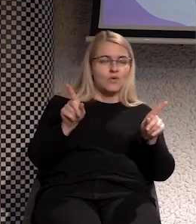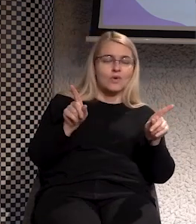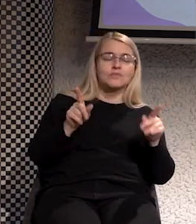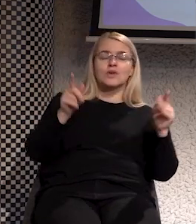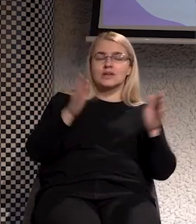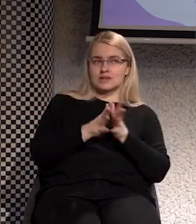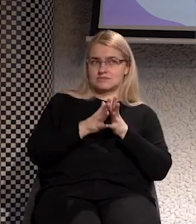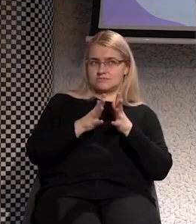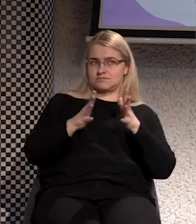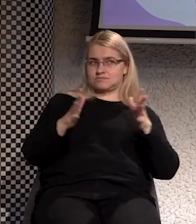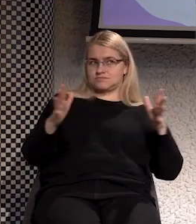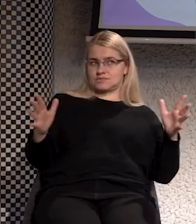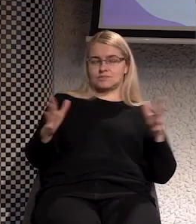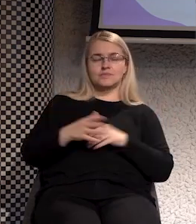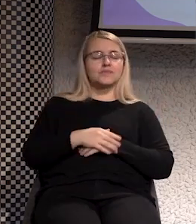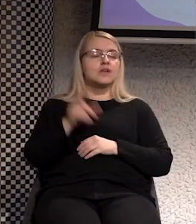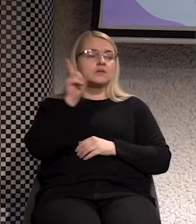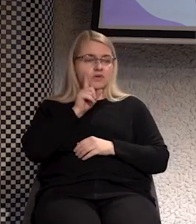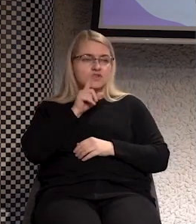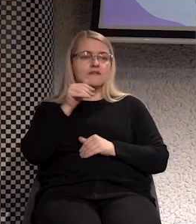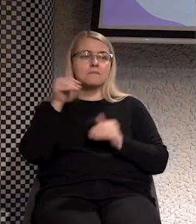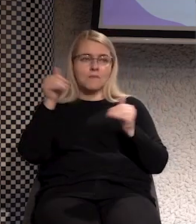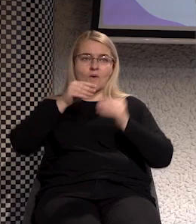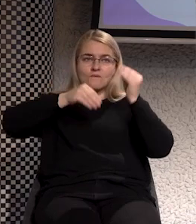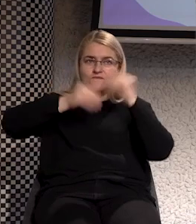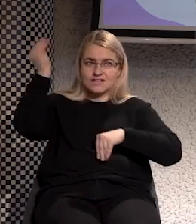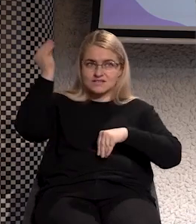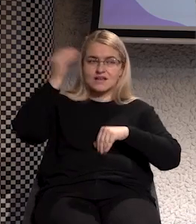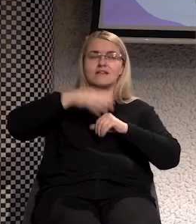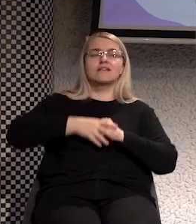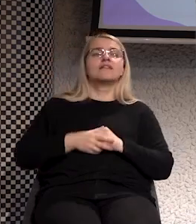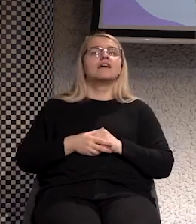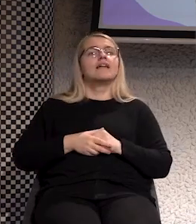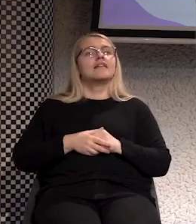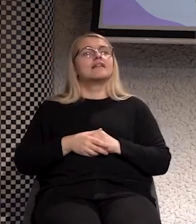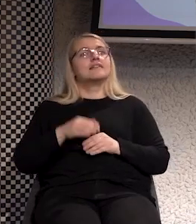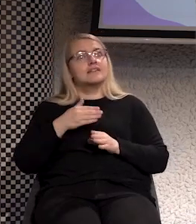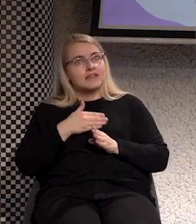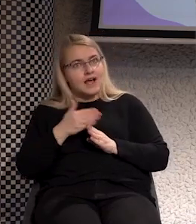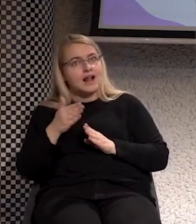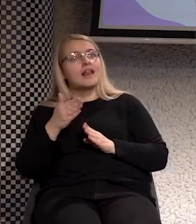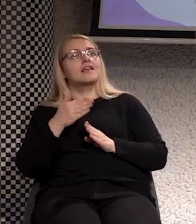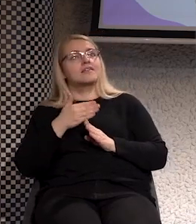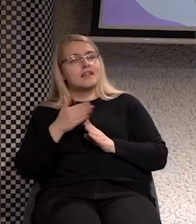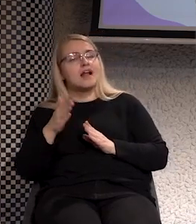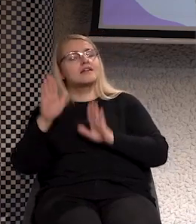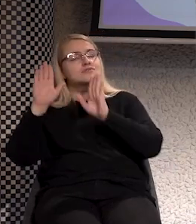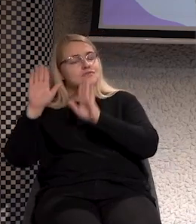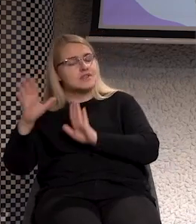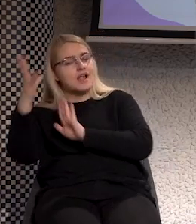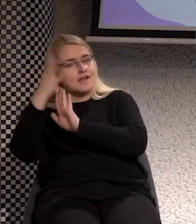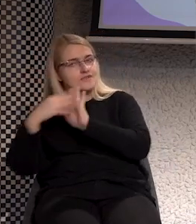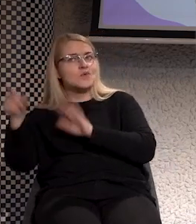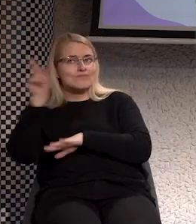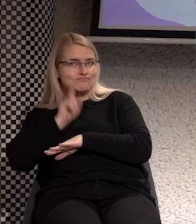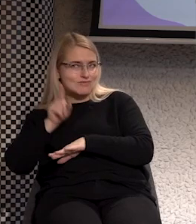poszerza. Super. Że mężczyźni mogą już więcej rzeczy, wciąż pozostając w obrazie mężczyzny, niż mogli jeszcze